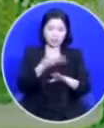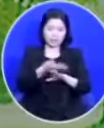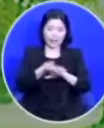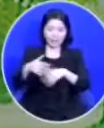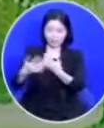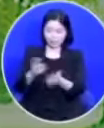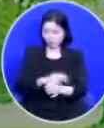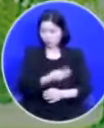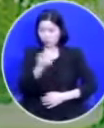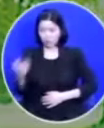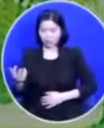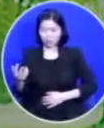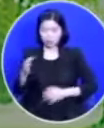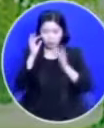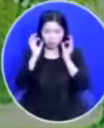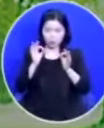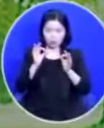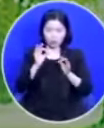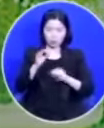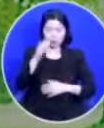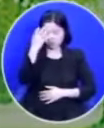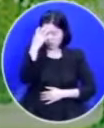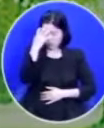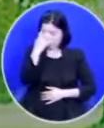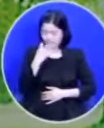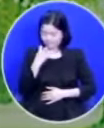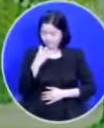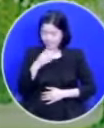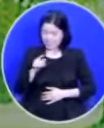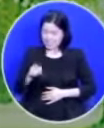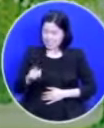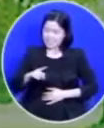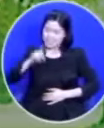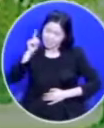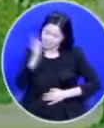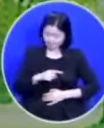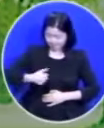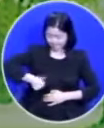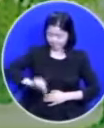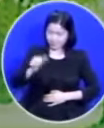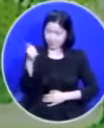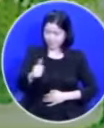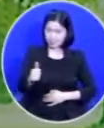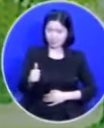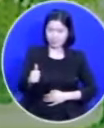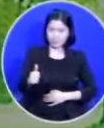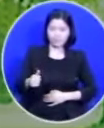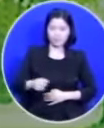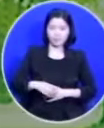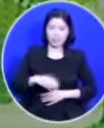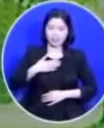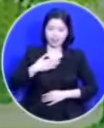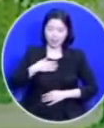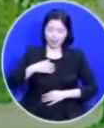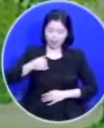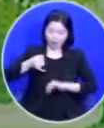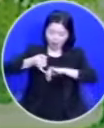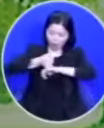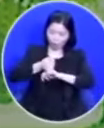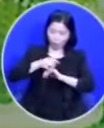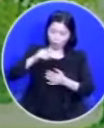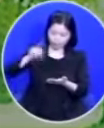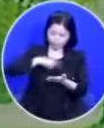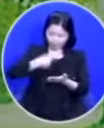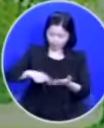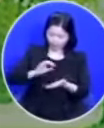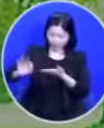그러나 5 얼굴이나 일그러지면서 이 나쁜 놈의 자식 내가 반드시 대가를 치르게 해